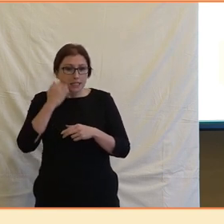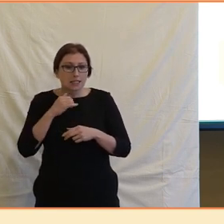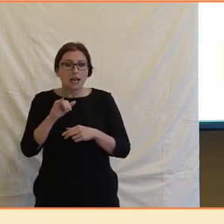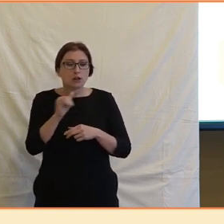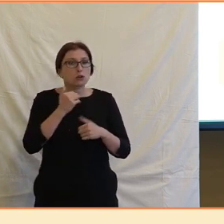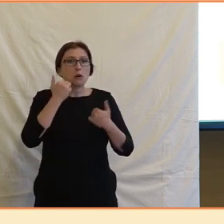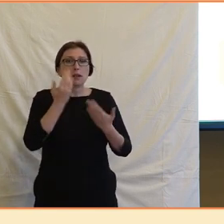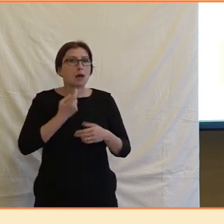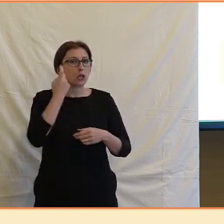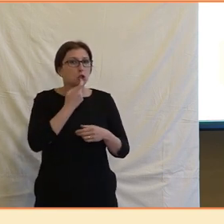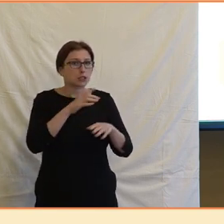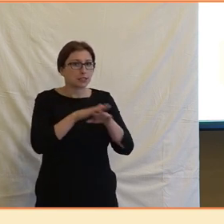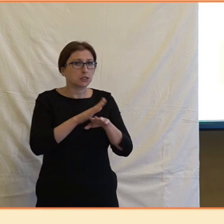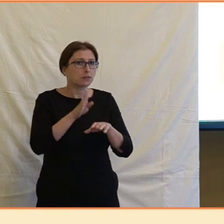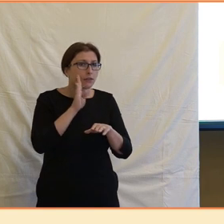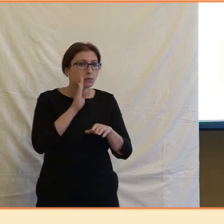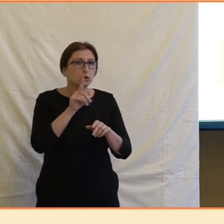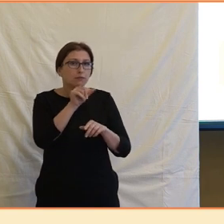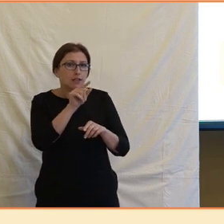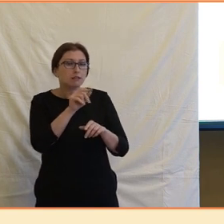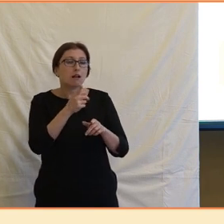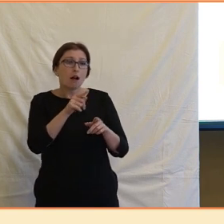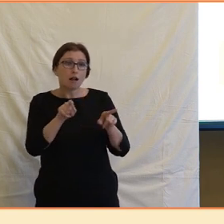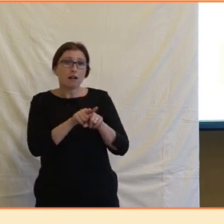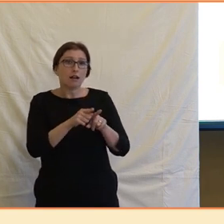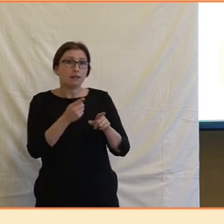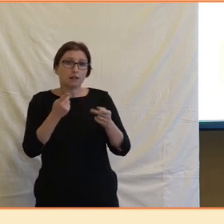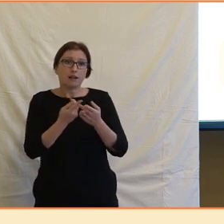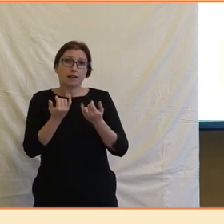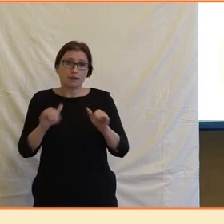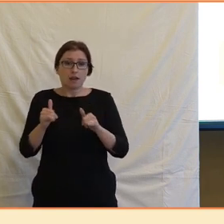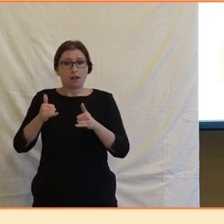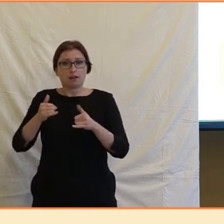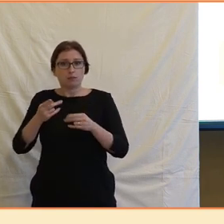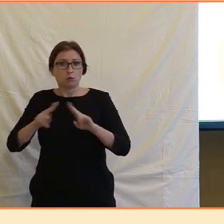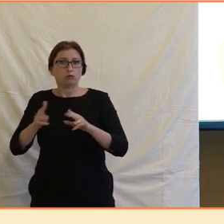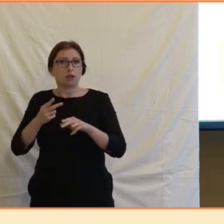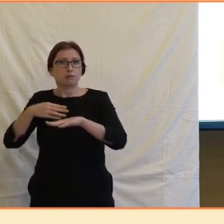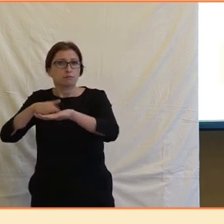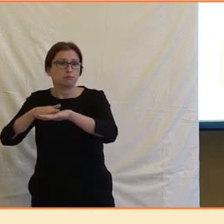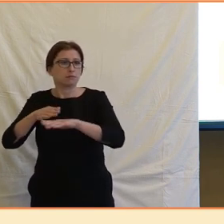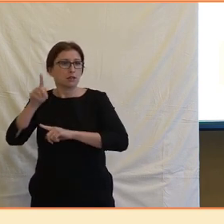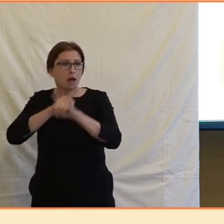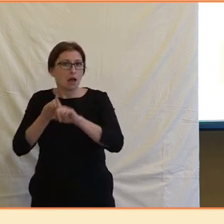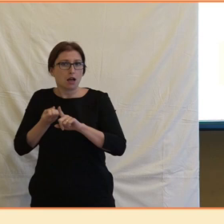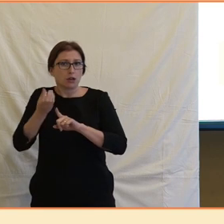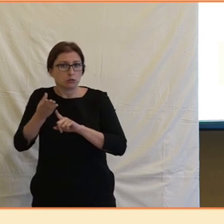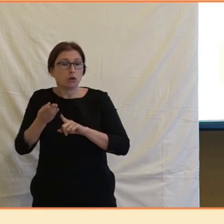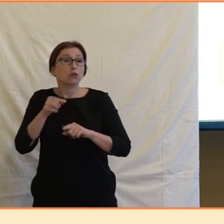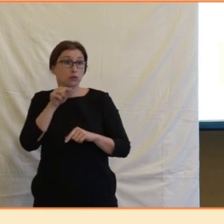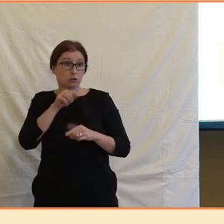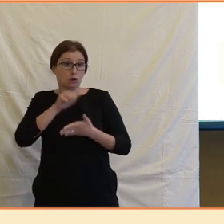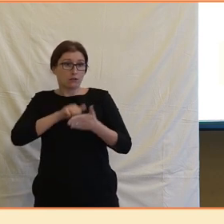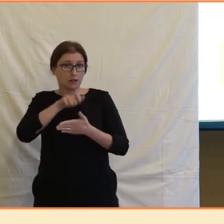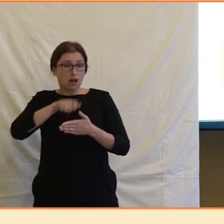sociálních sítích, mají stejné možnosti účastnit se společenské diskuze. Vidíte, že s tím souhlasilo,